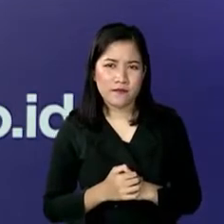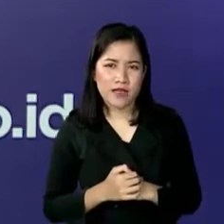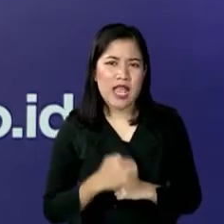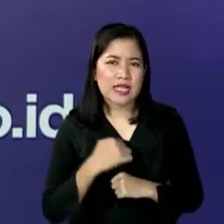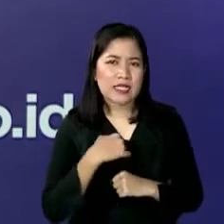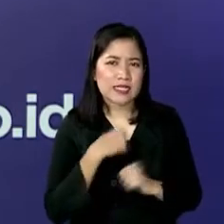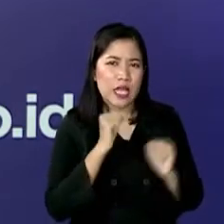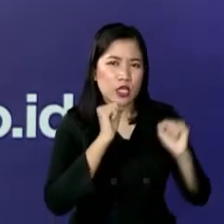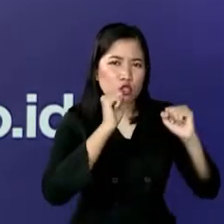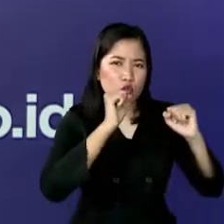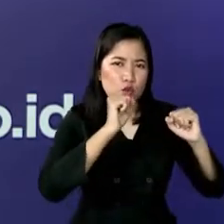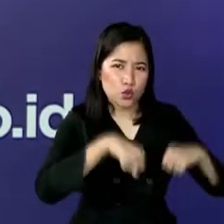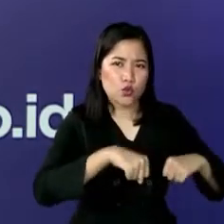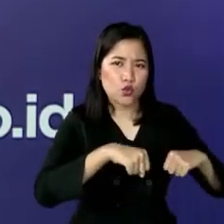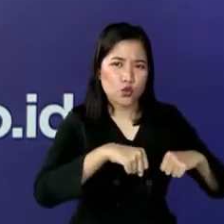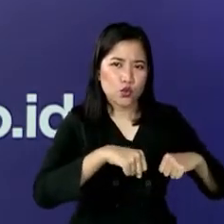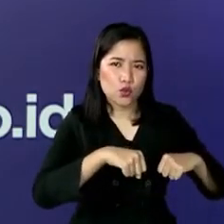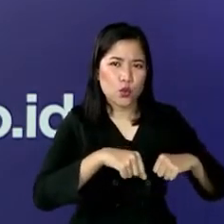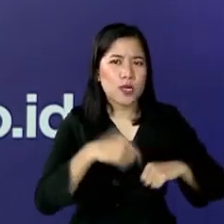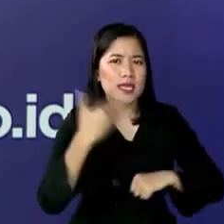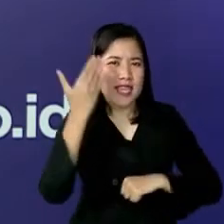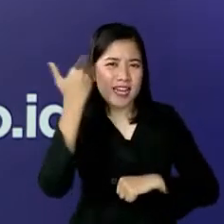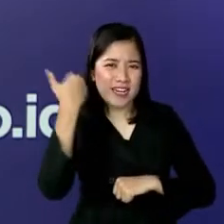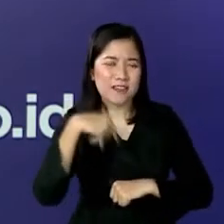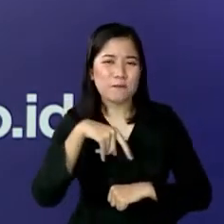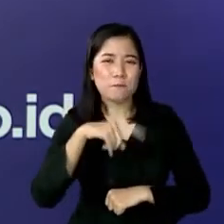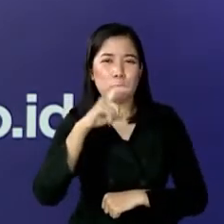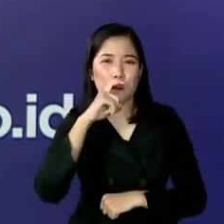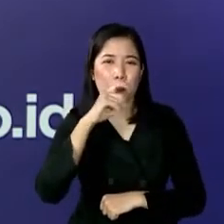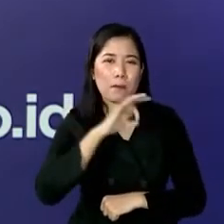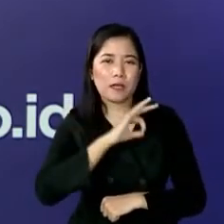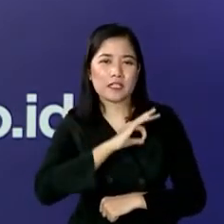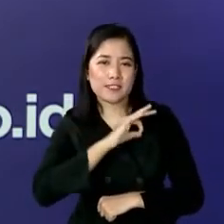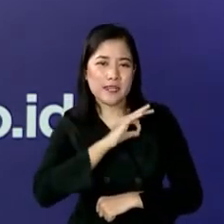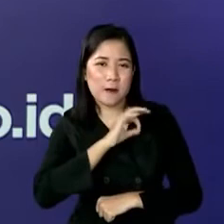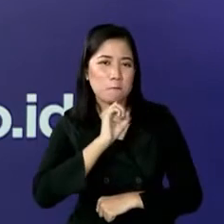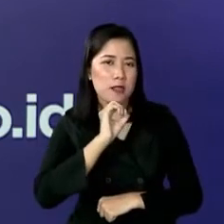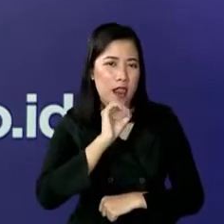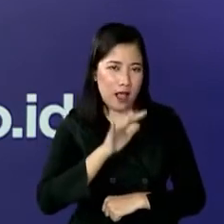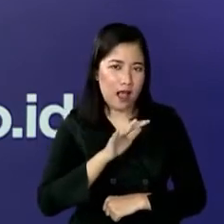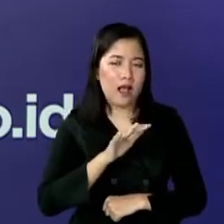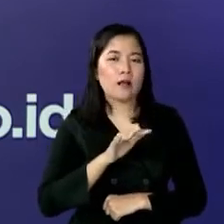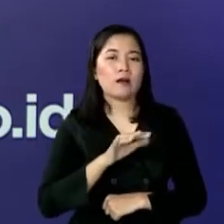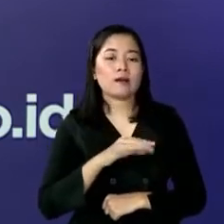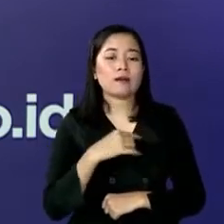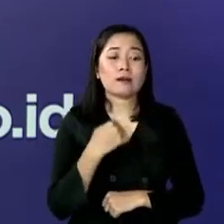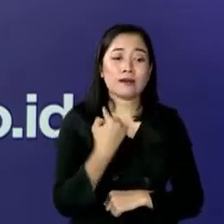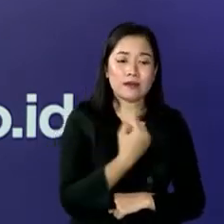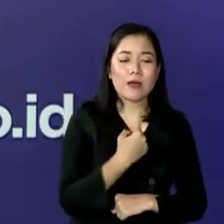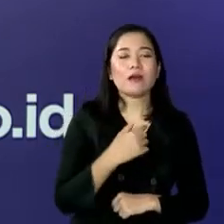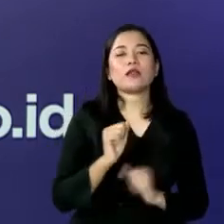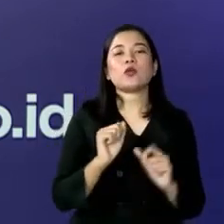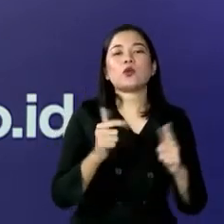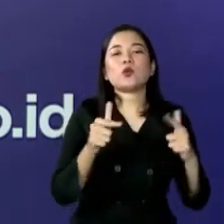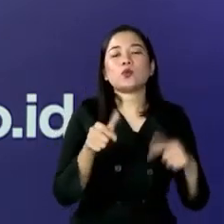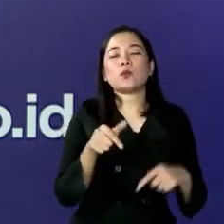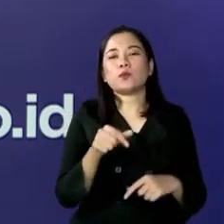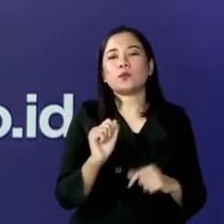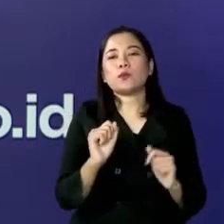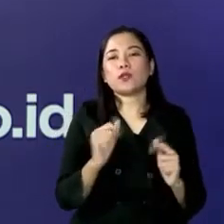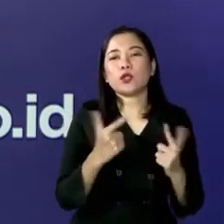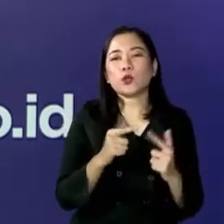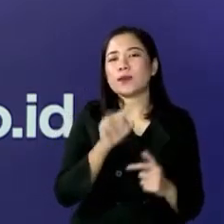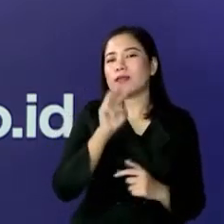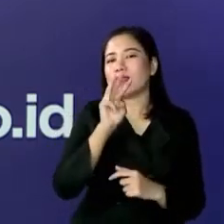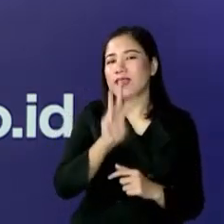setuju sekali tadi dengan ucapan Pak Presiden bahwa kita tetap harus bisa hidup dengan cara